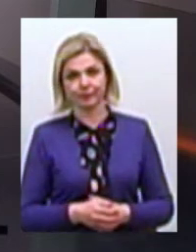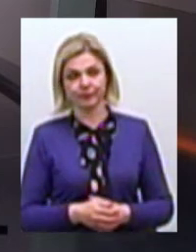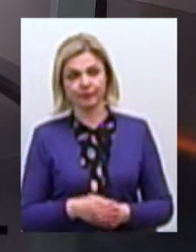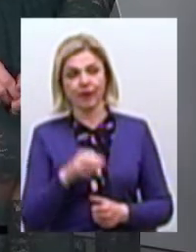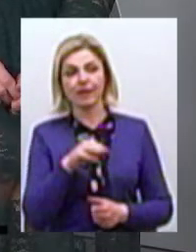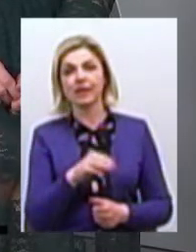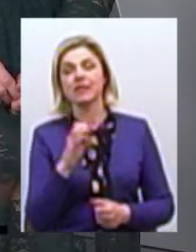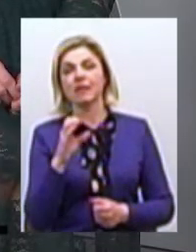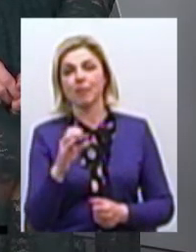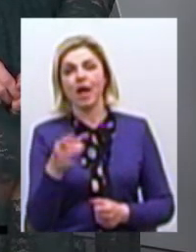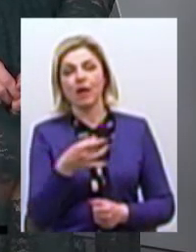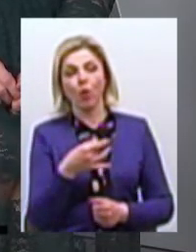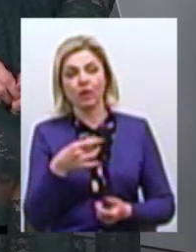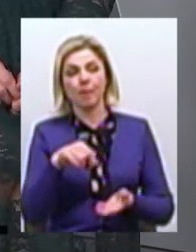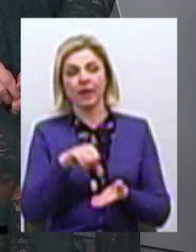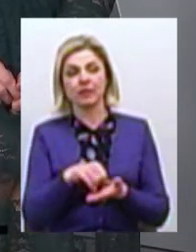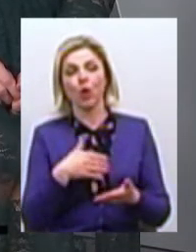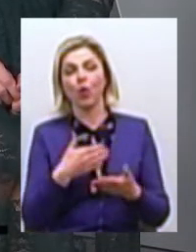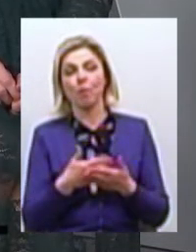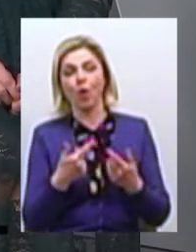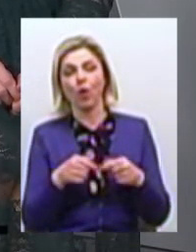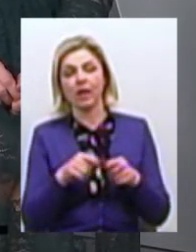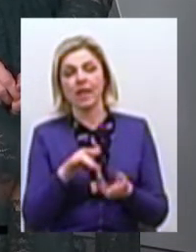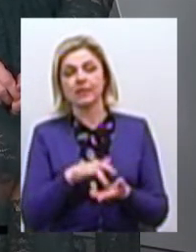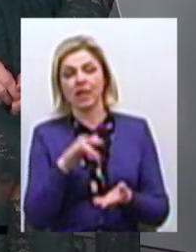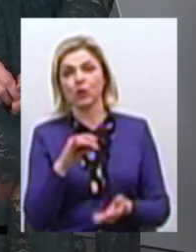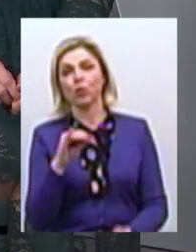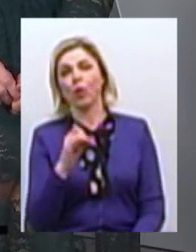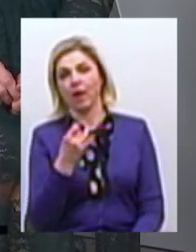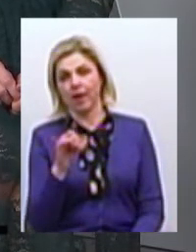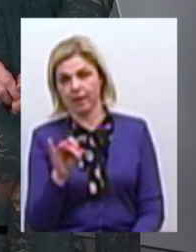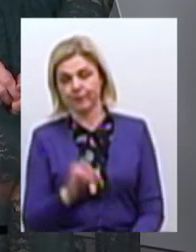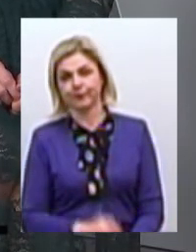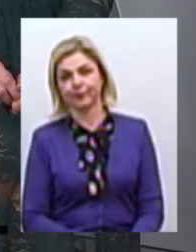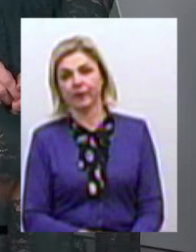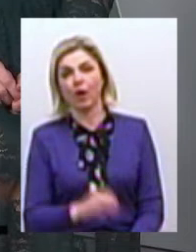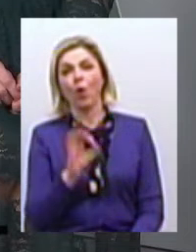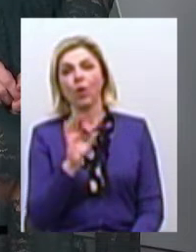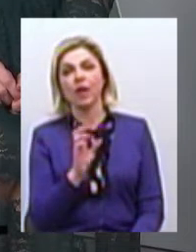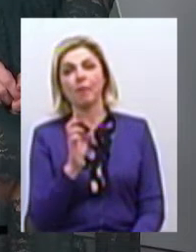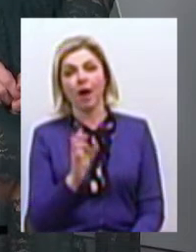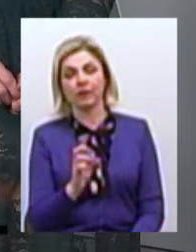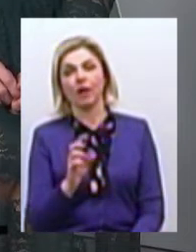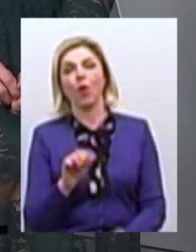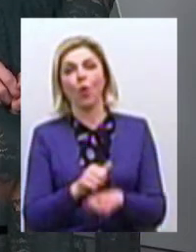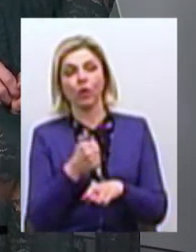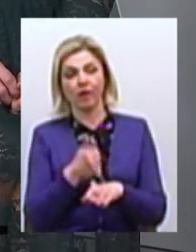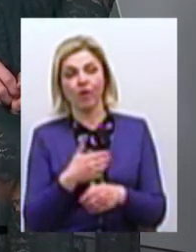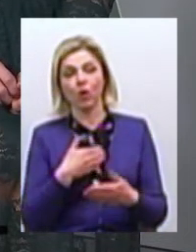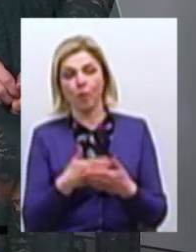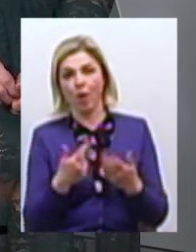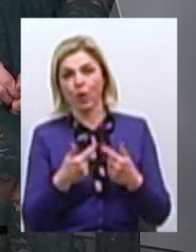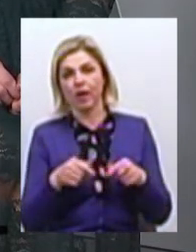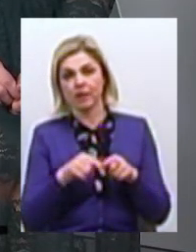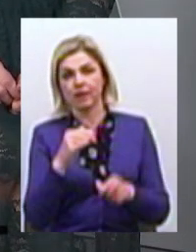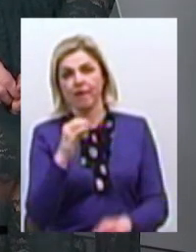Тетяна Степанова, регіональна представниця громадської організації «Центр UA». Вітаю. Олена Бардан, голова зоозахисної організації «Фенікс».